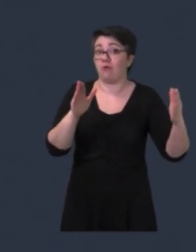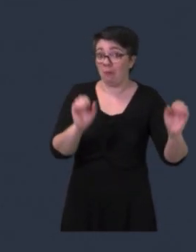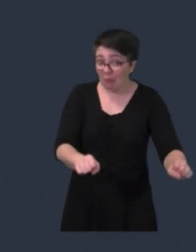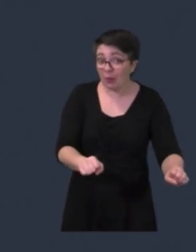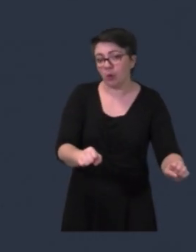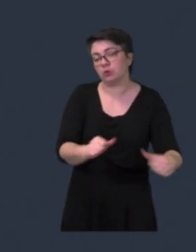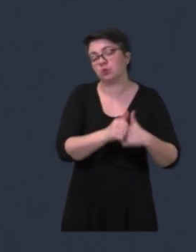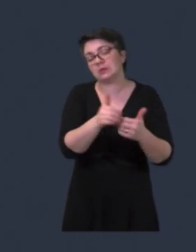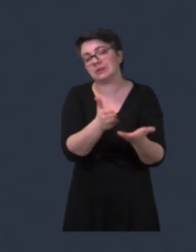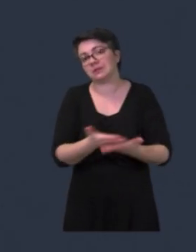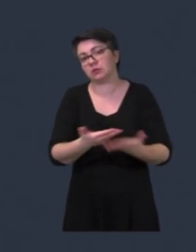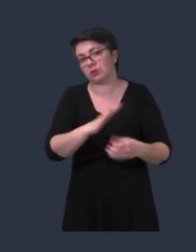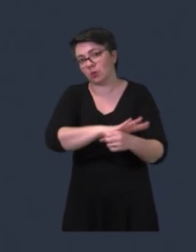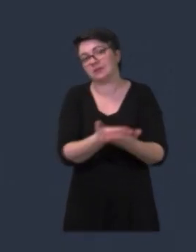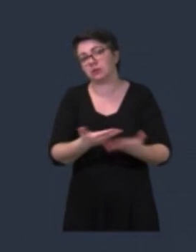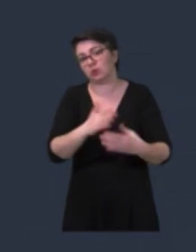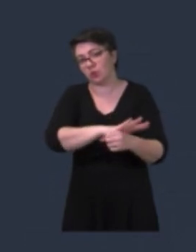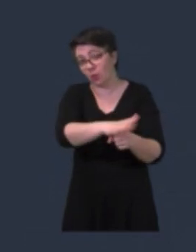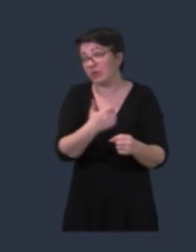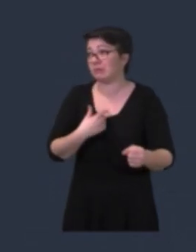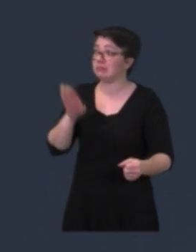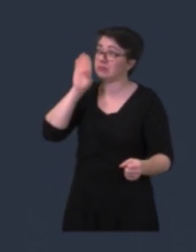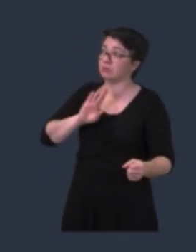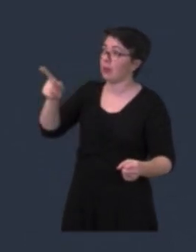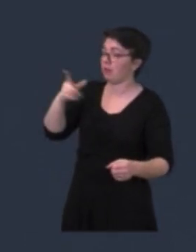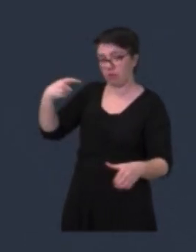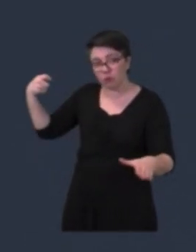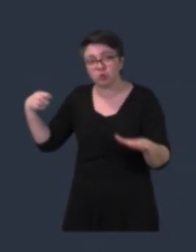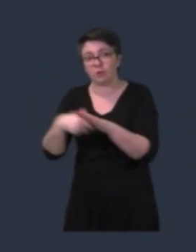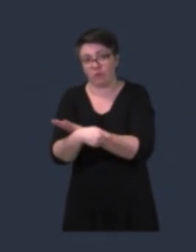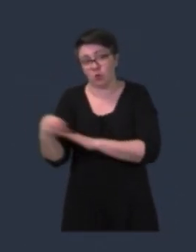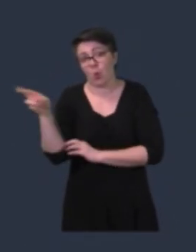égale à la subvention que vous aviez supprimée au début de votre mandat. Merci.